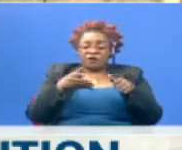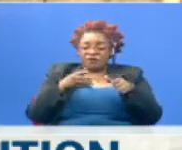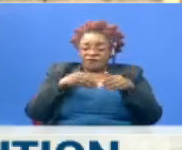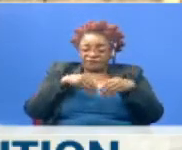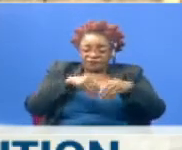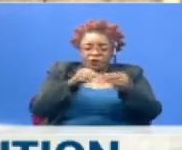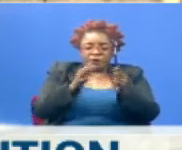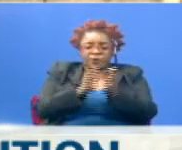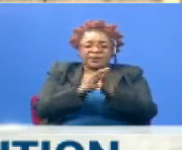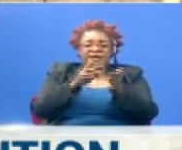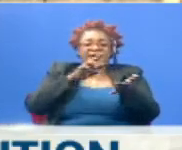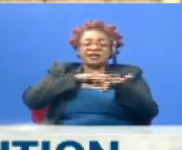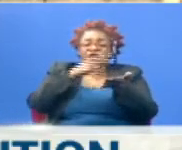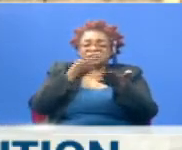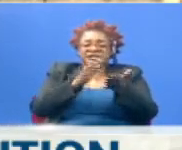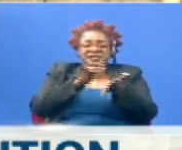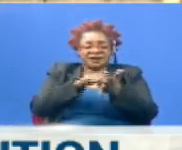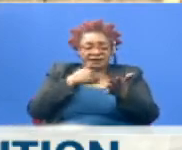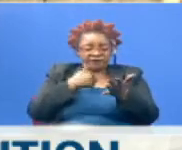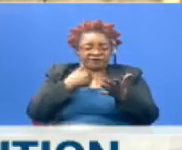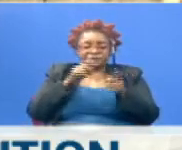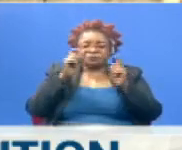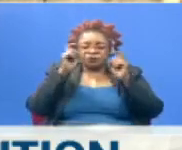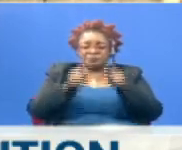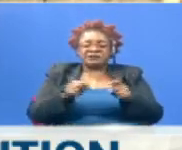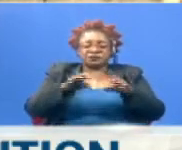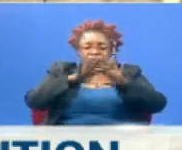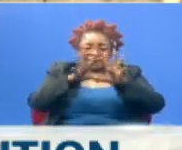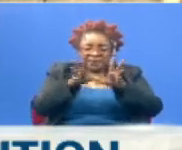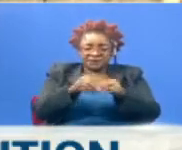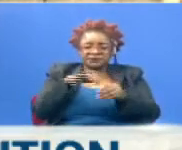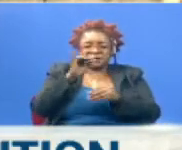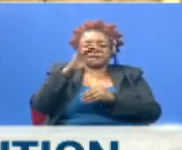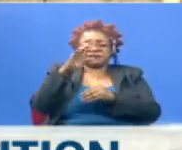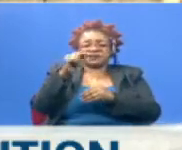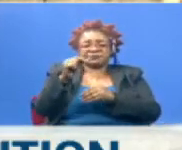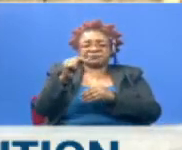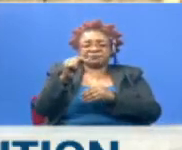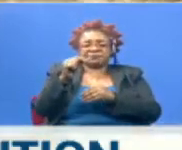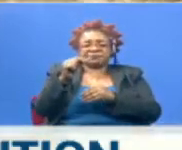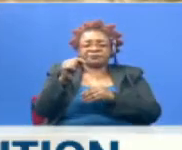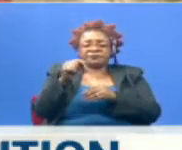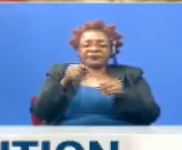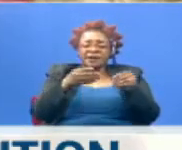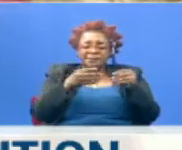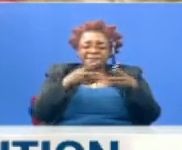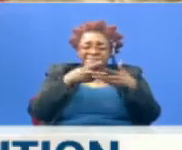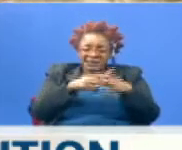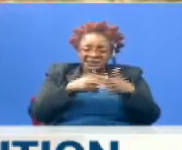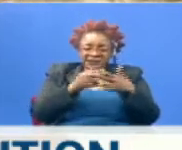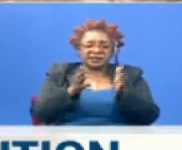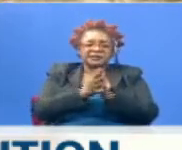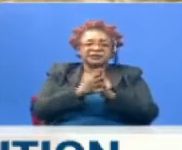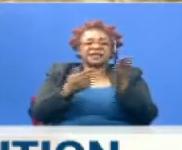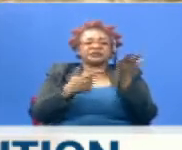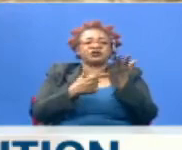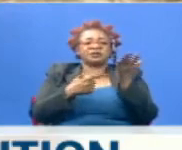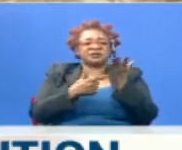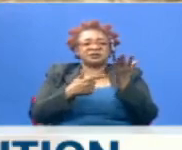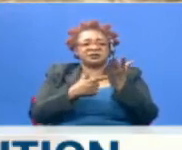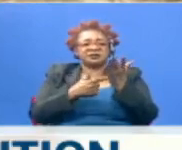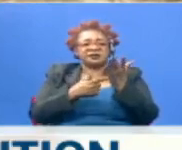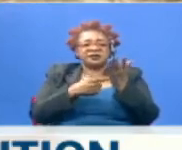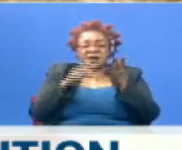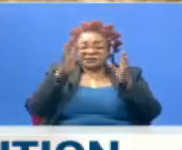because building a robot means you have to combine ICT, mechanics and electronics. Hii mambo zake za kuwa creative alianza